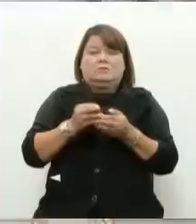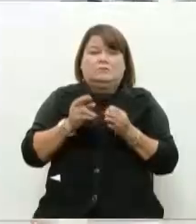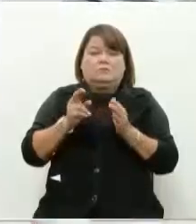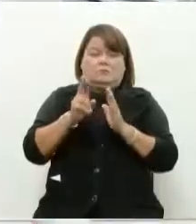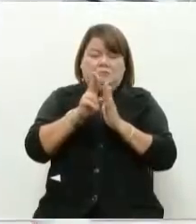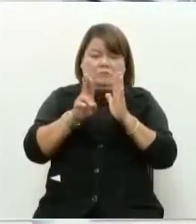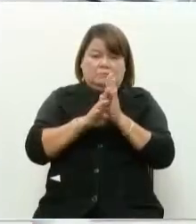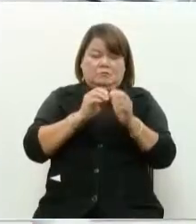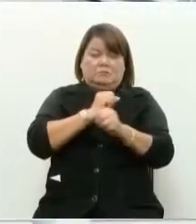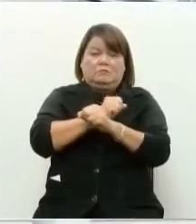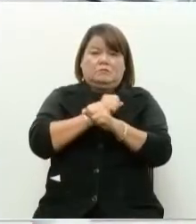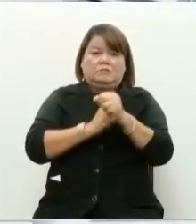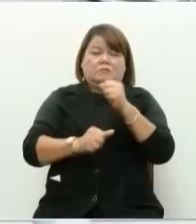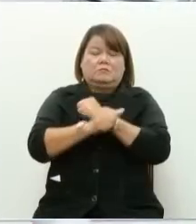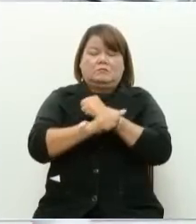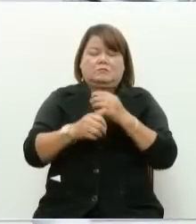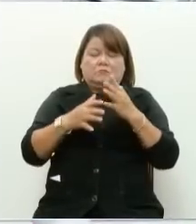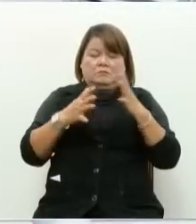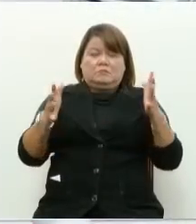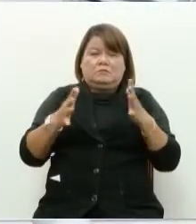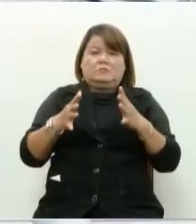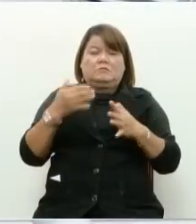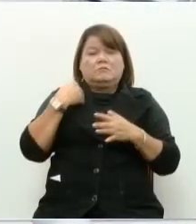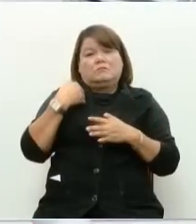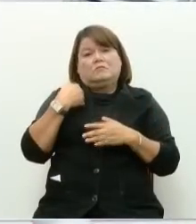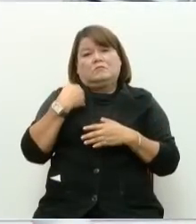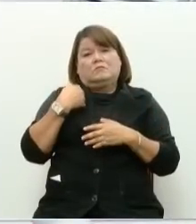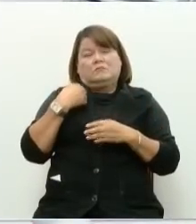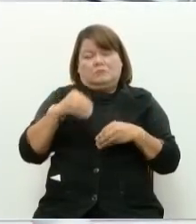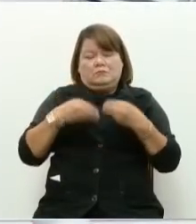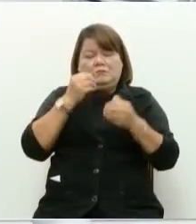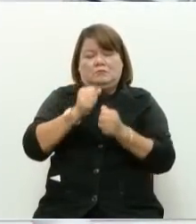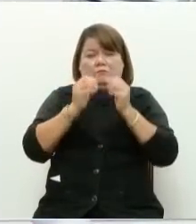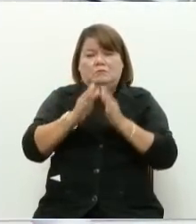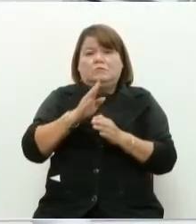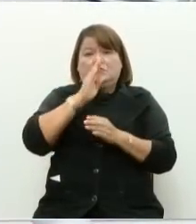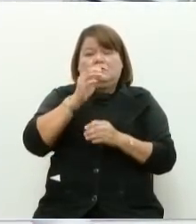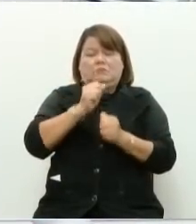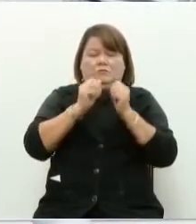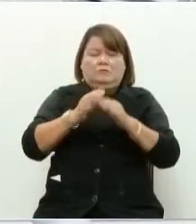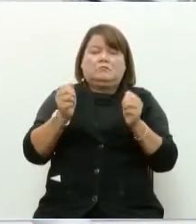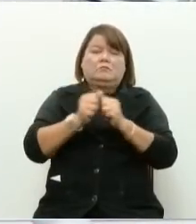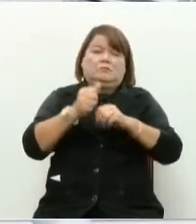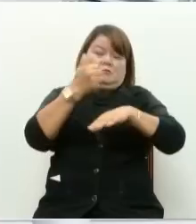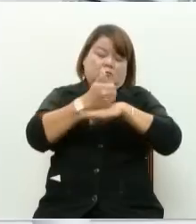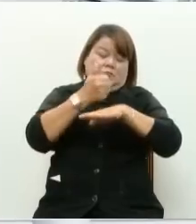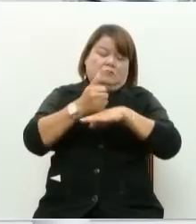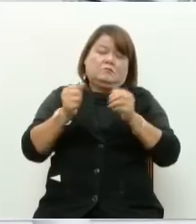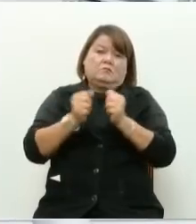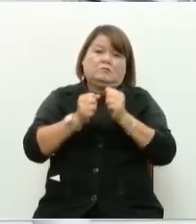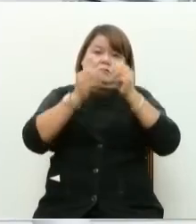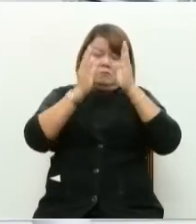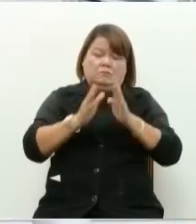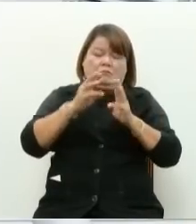ของเรานั้นประสบความสำเร็จนะครับก็ขอให้ทุกย้ำเน้นย้ำกับพอโรงเรียนกับคุณครูรวมไป